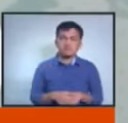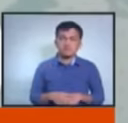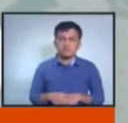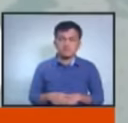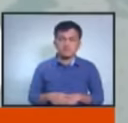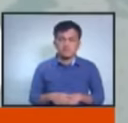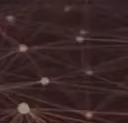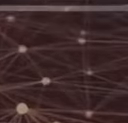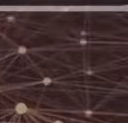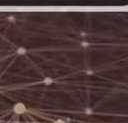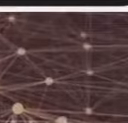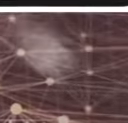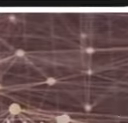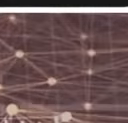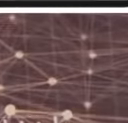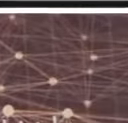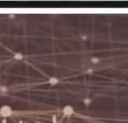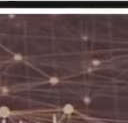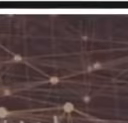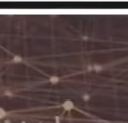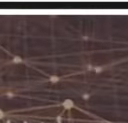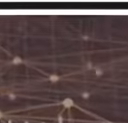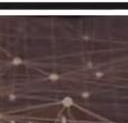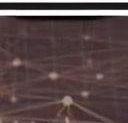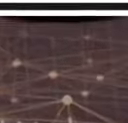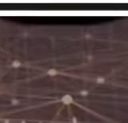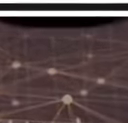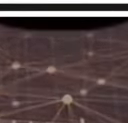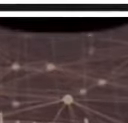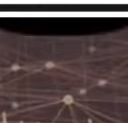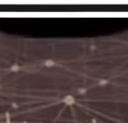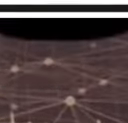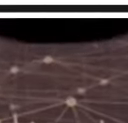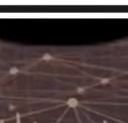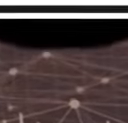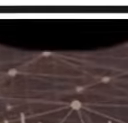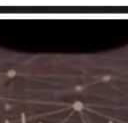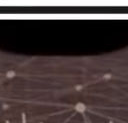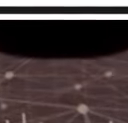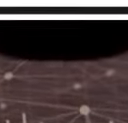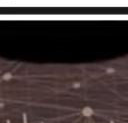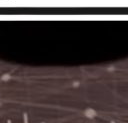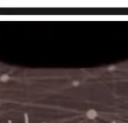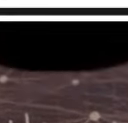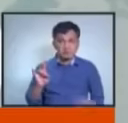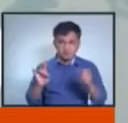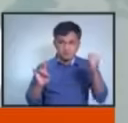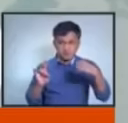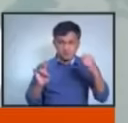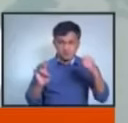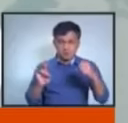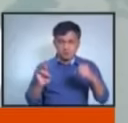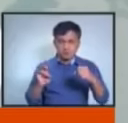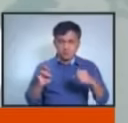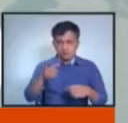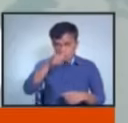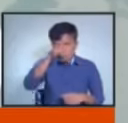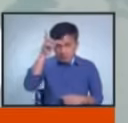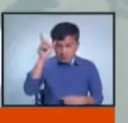Ito yung plate number niya. Zebra Delta Nancy 907. Apo. Black na